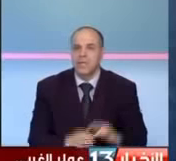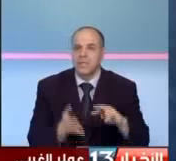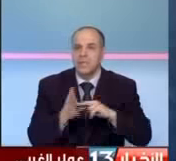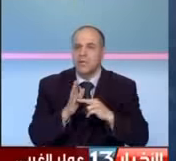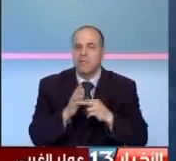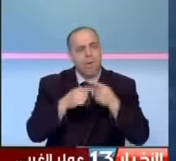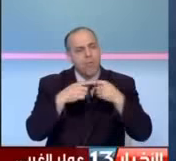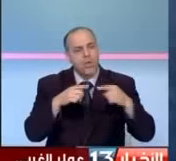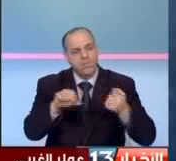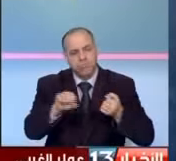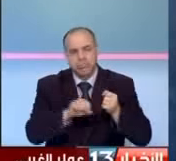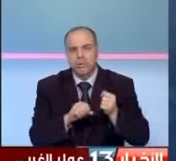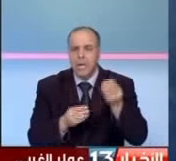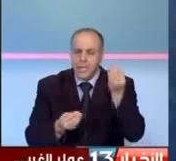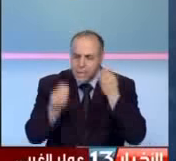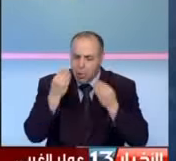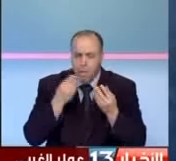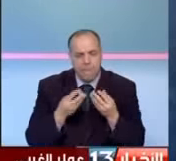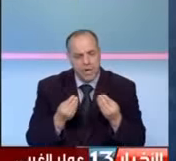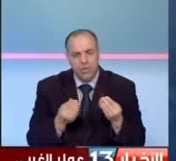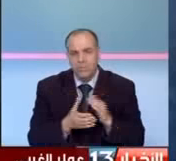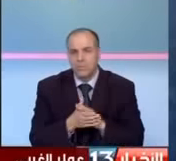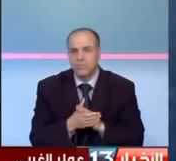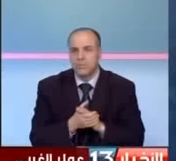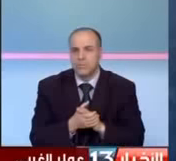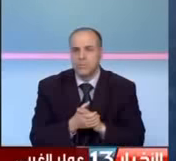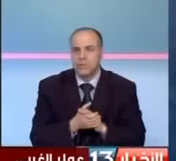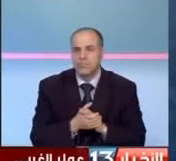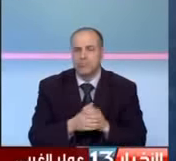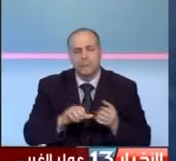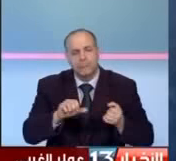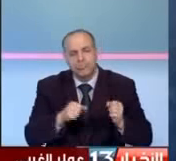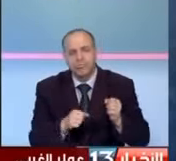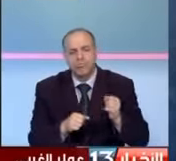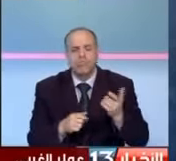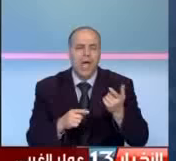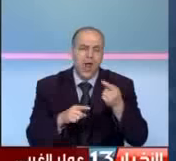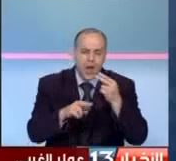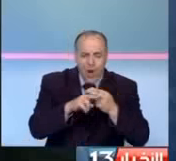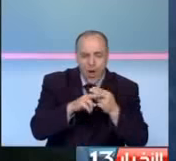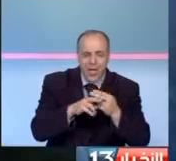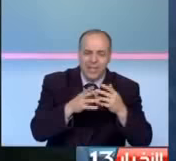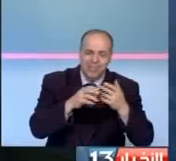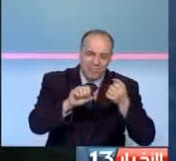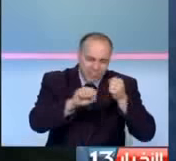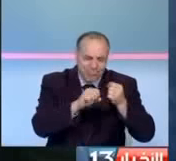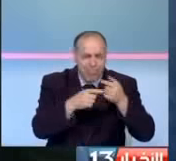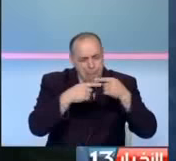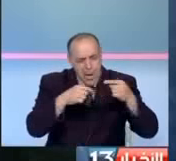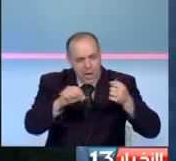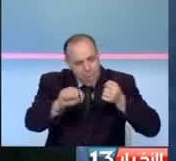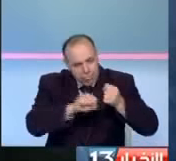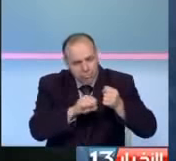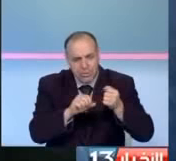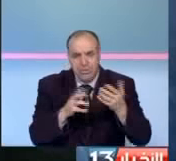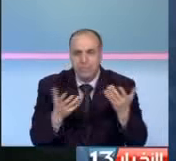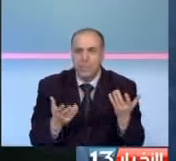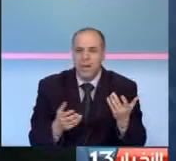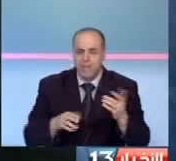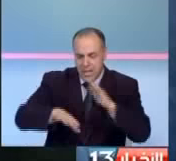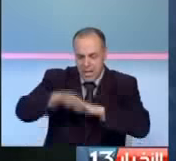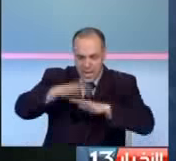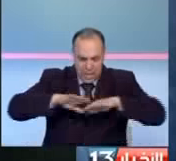قتال مختلطة يتكون من برشا حاجات، مثلا جوجوتي، جرابلينج، كيك بوكسينج، معناها تنجم تنسق ما بين يديك